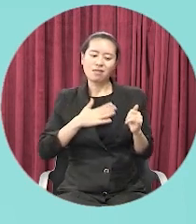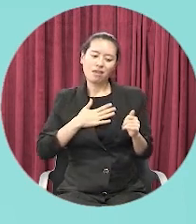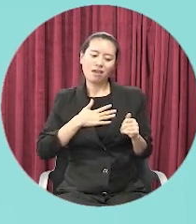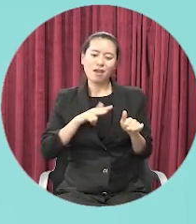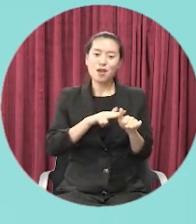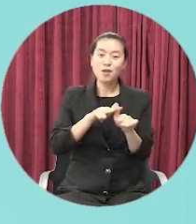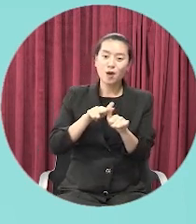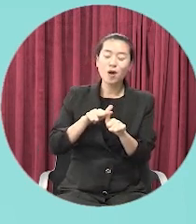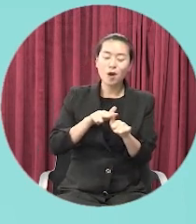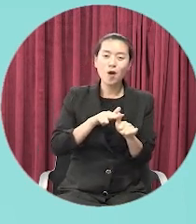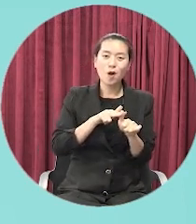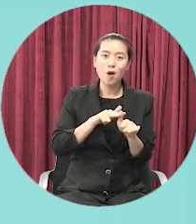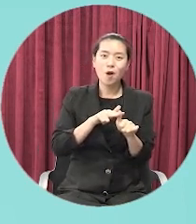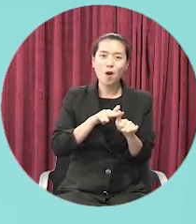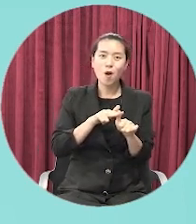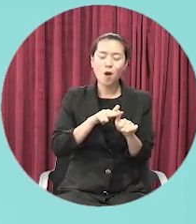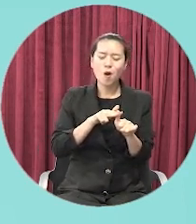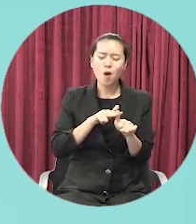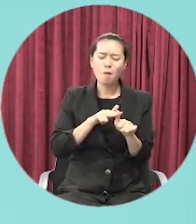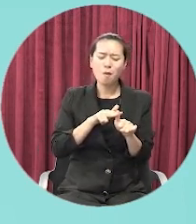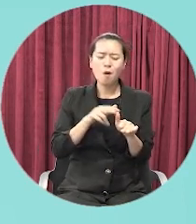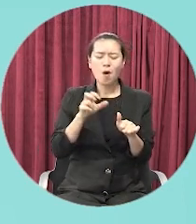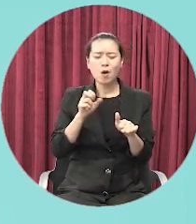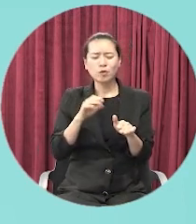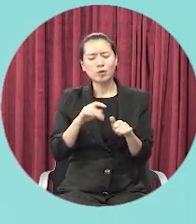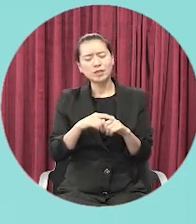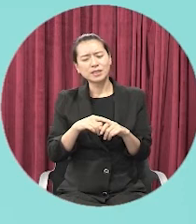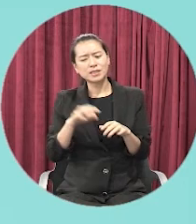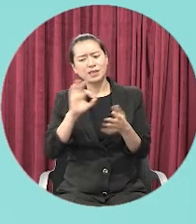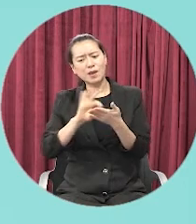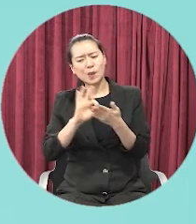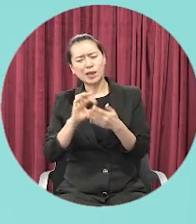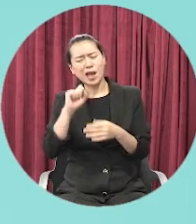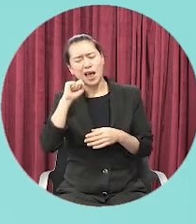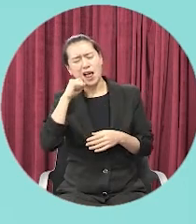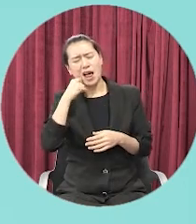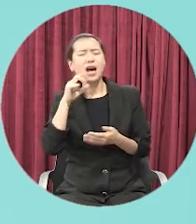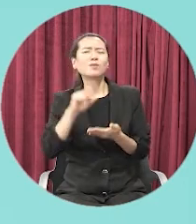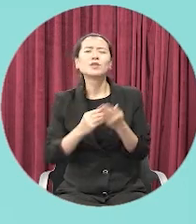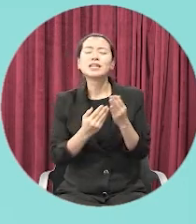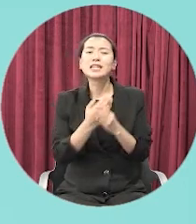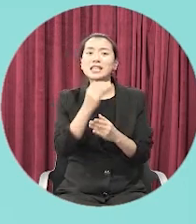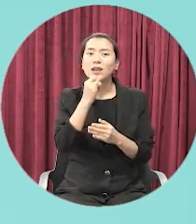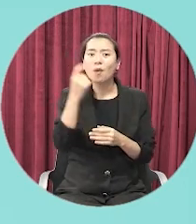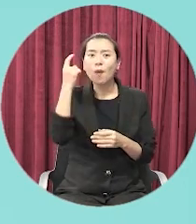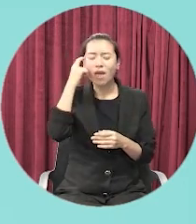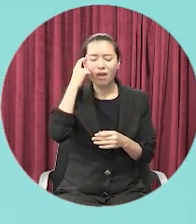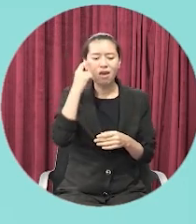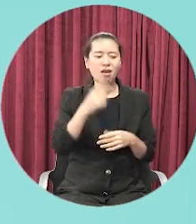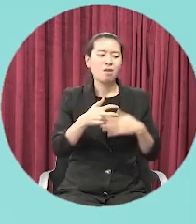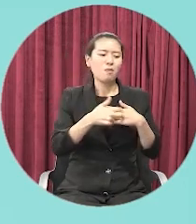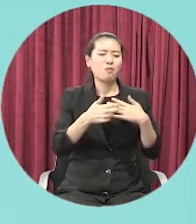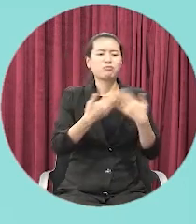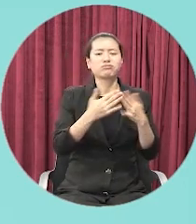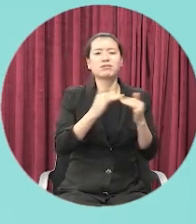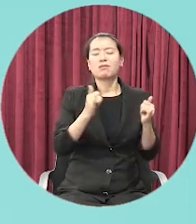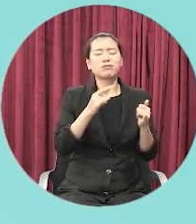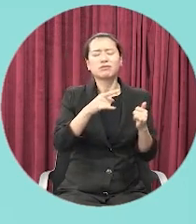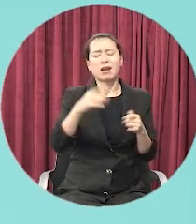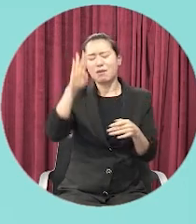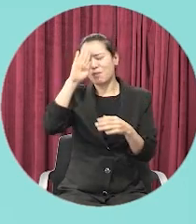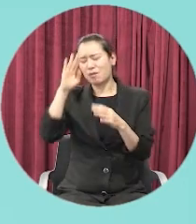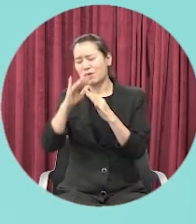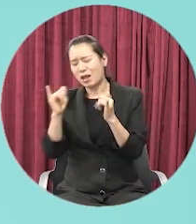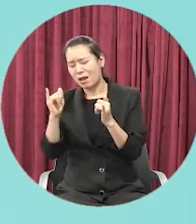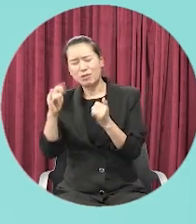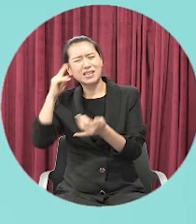4 터로 씨 같은 굉장히 어려운 문제들이 생기게 됩니다 여치 그동안 의료 시스템이 그런거 별로 신경 많이 안 써왔던 분야 이거든요 저는